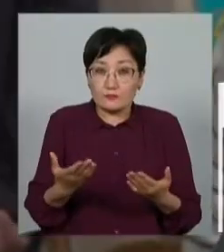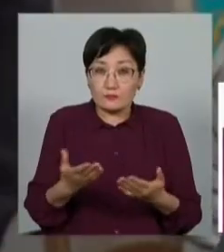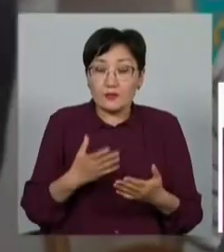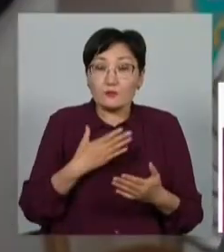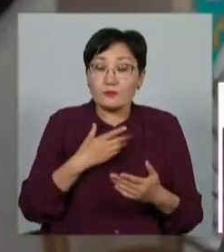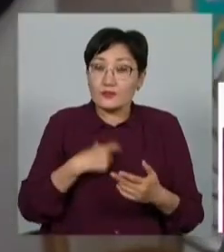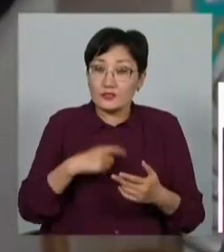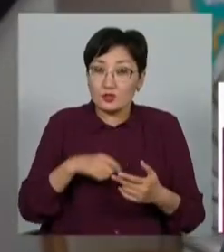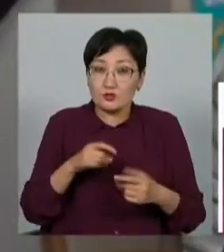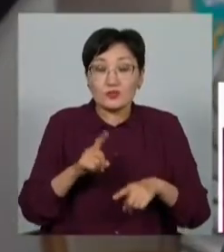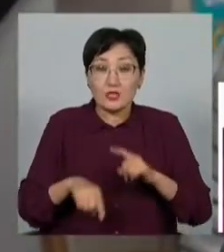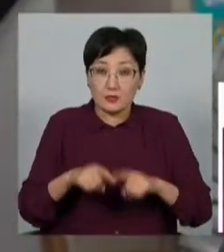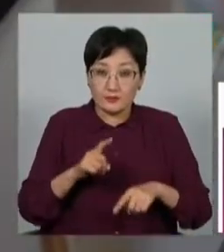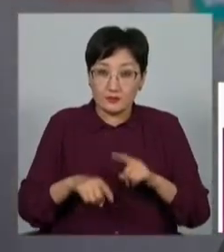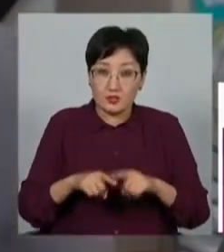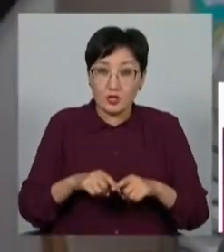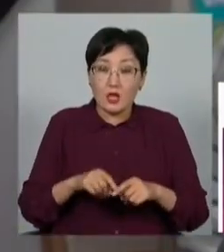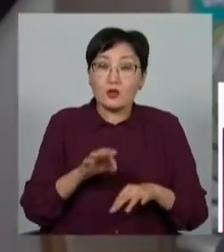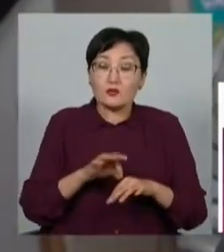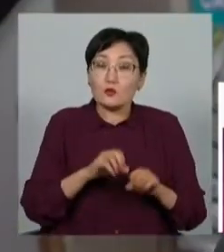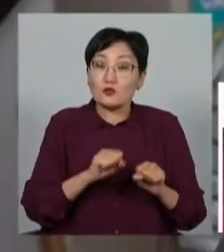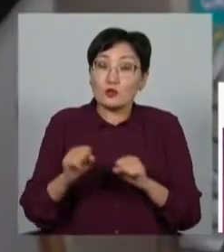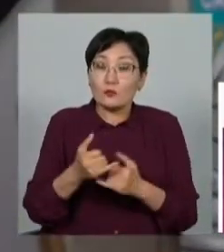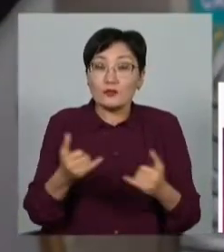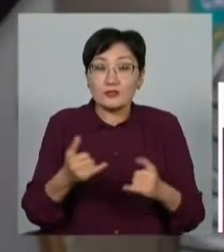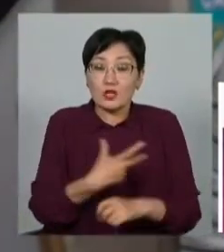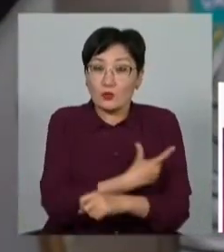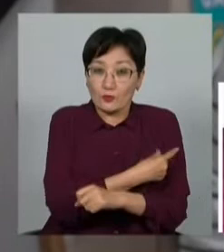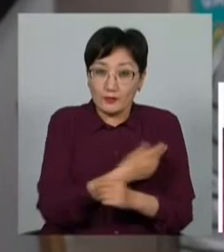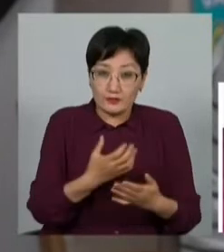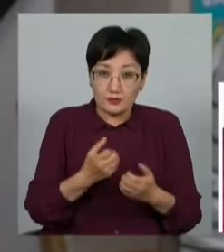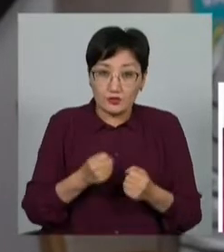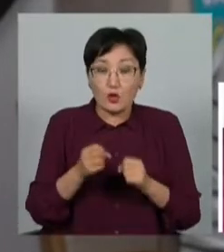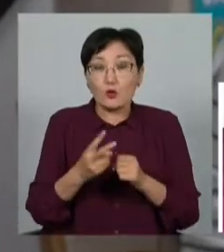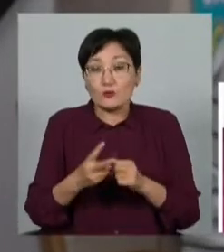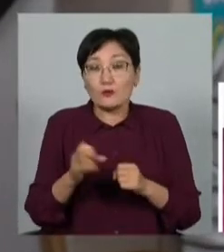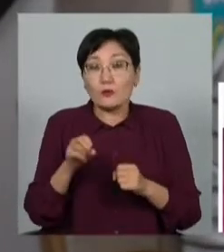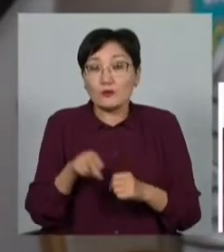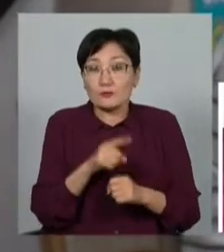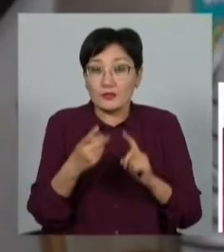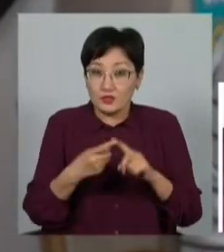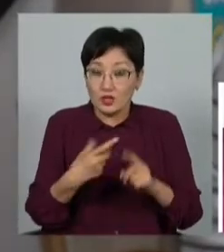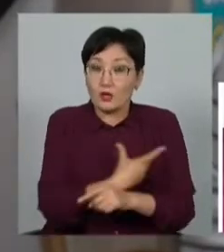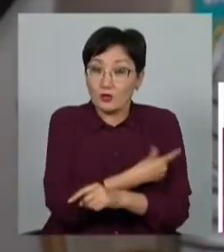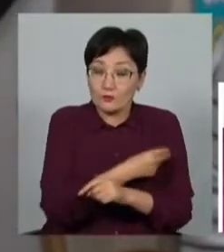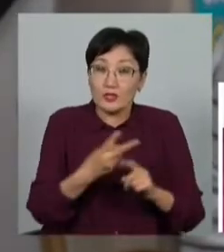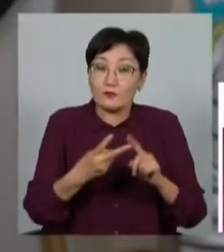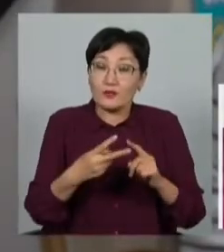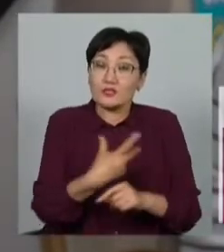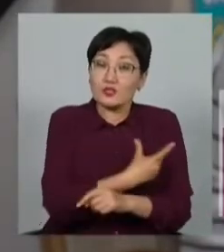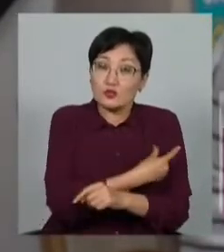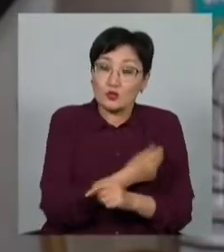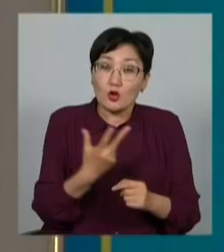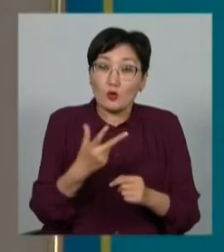Мен өзімді және туған туысқандарымды індеттен сақтау үшін екпе ектірдім. 12 сәуірде 1-ші компонентті, 2-ші